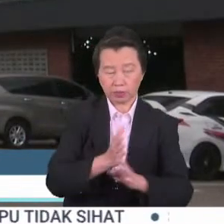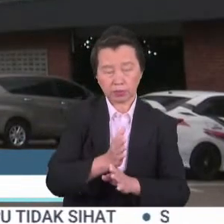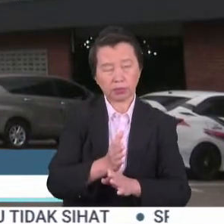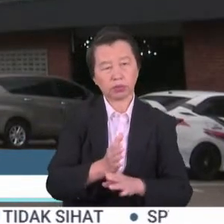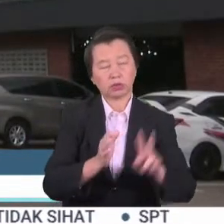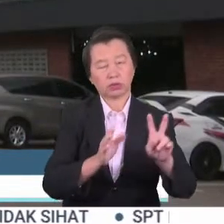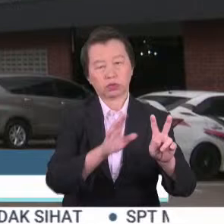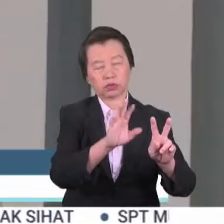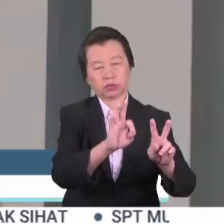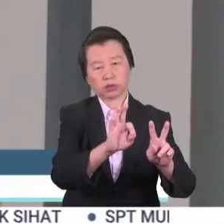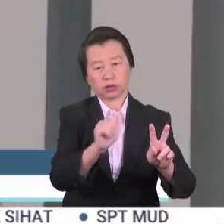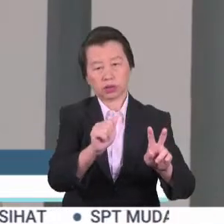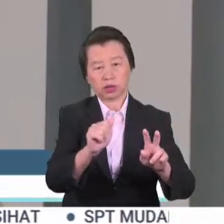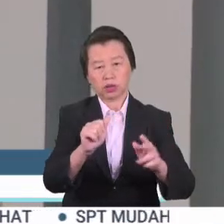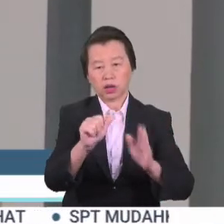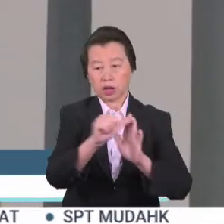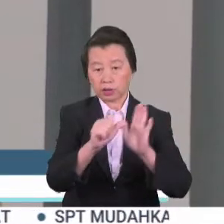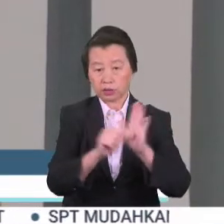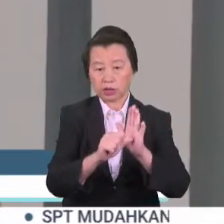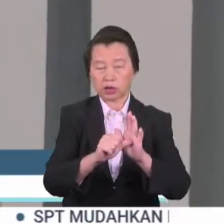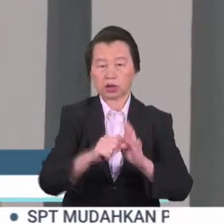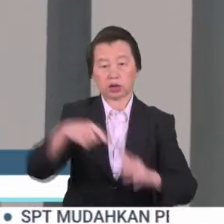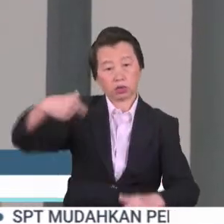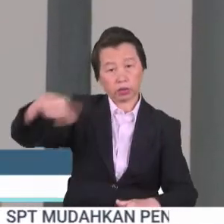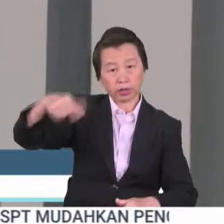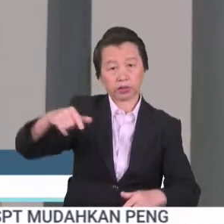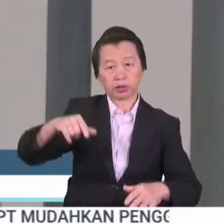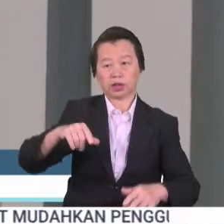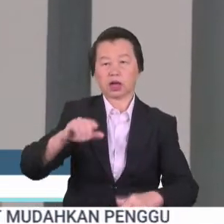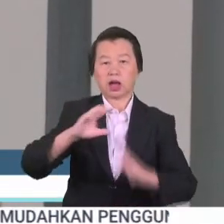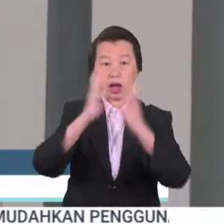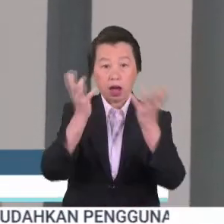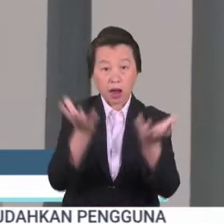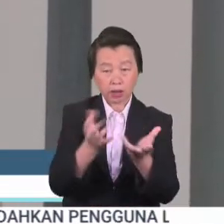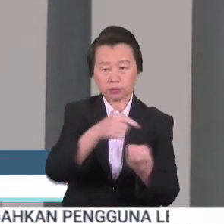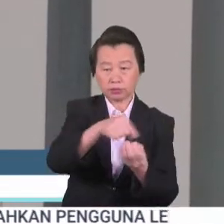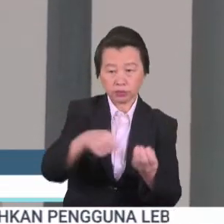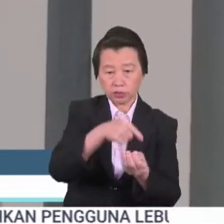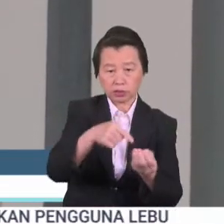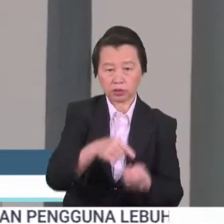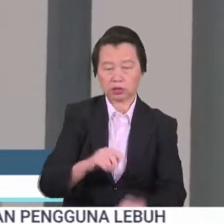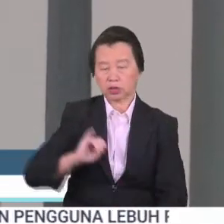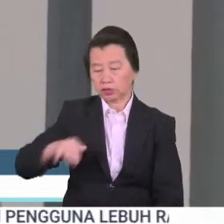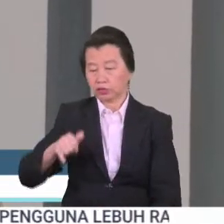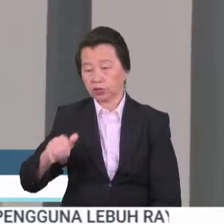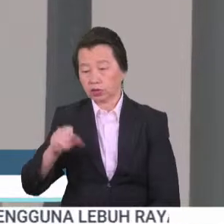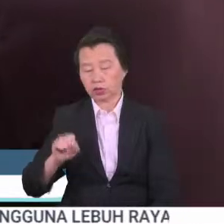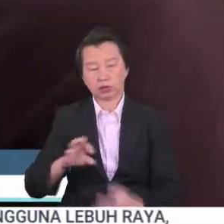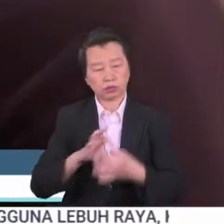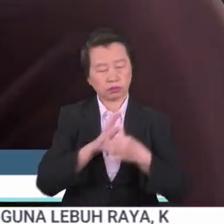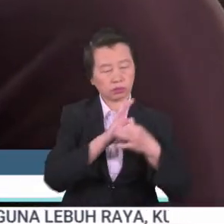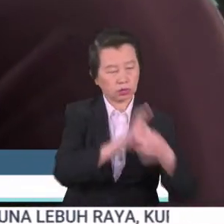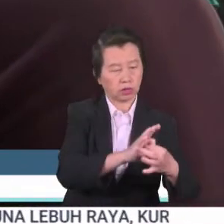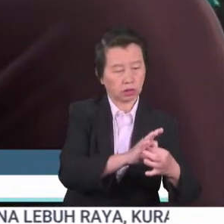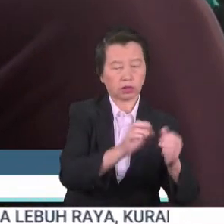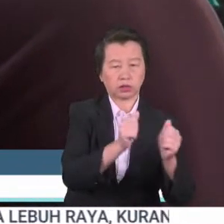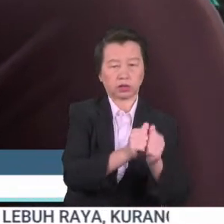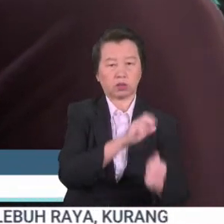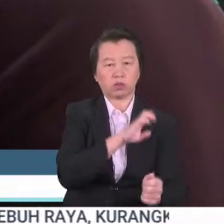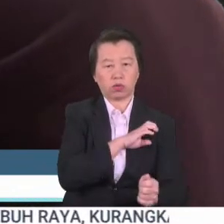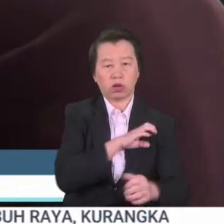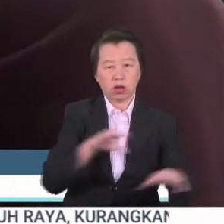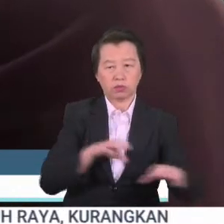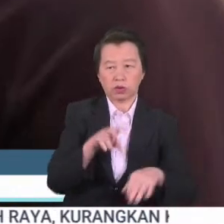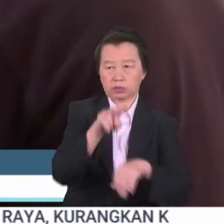29A akta kualiti alam sekeliling 1974 J juga bekerjasama dengan pihak berkuasa tempatan